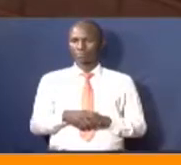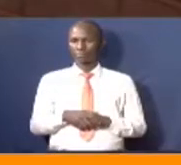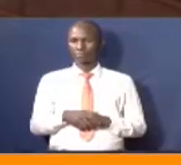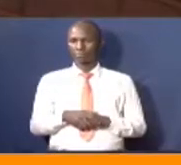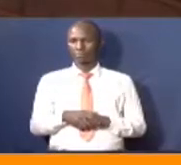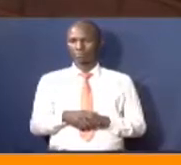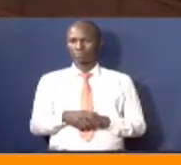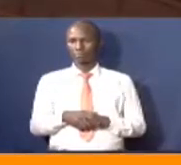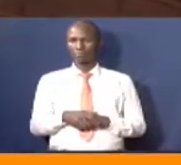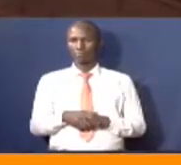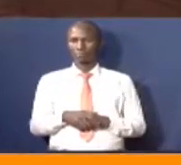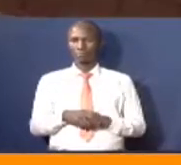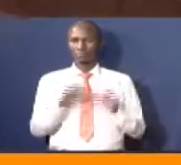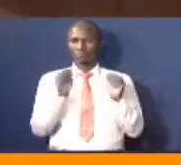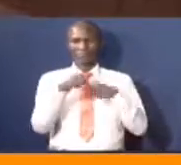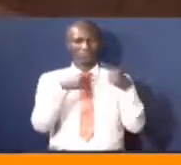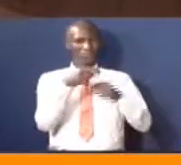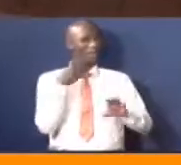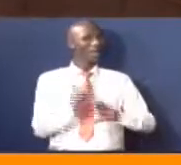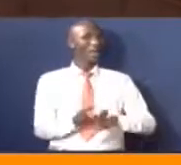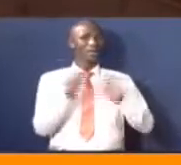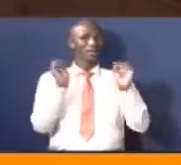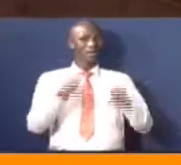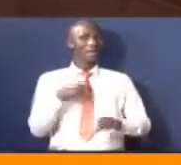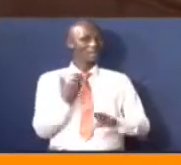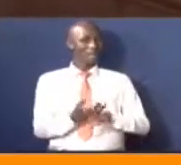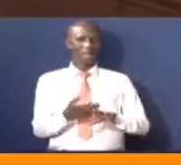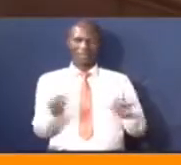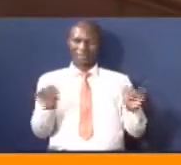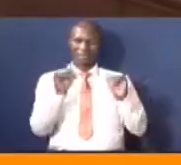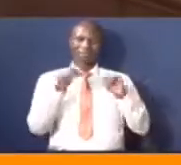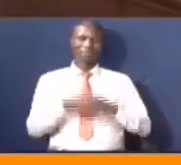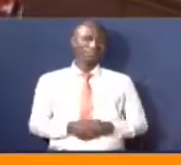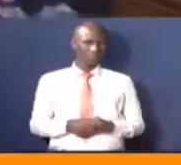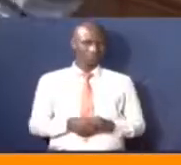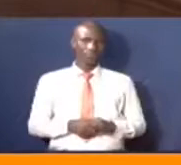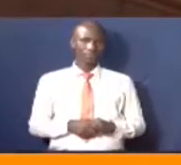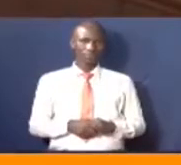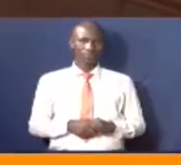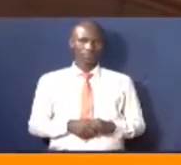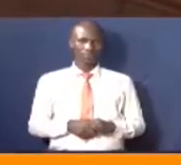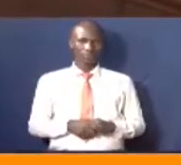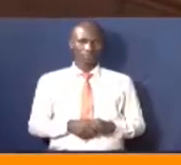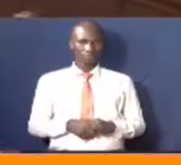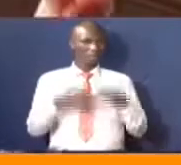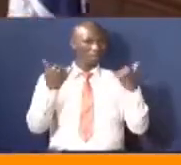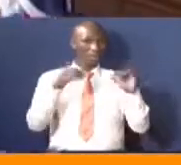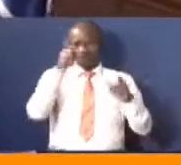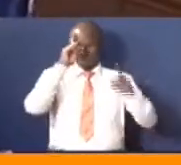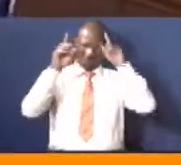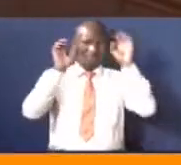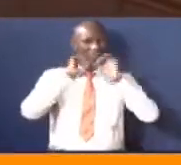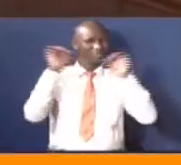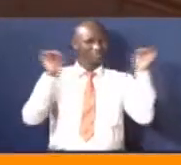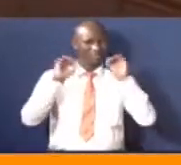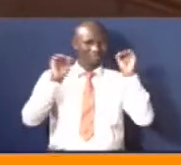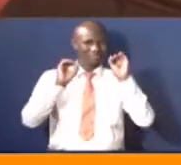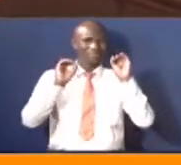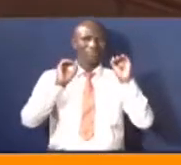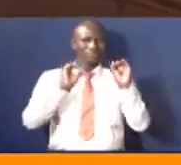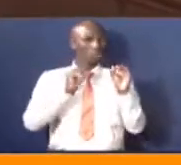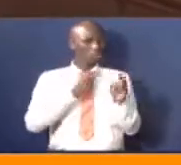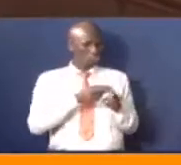betwe bomwe betwe bomwe toy nangwe yune ndekya dike